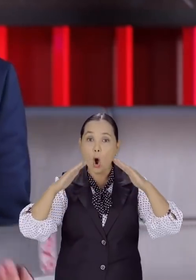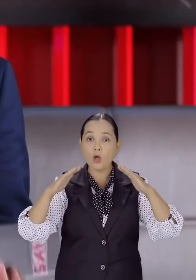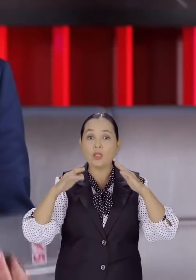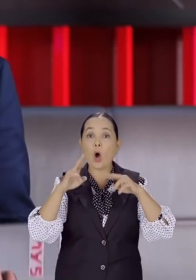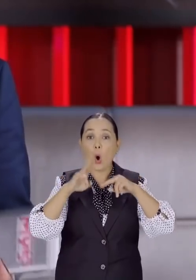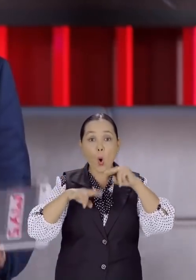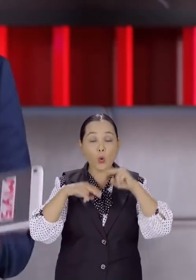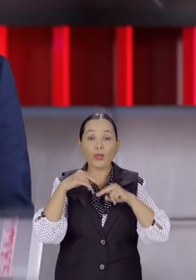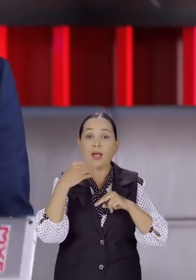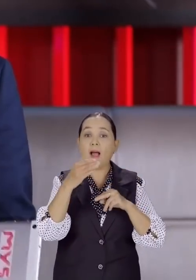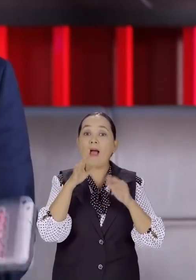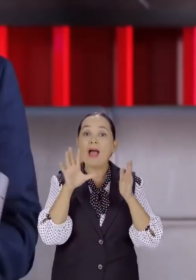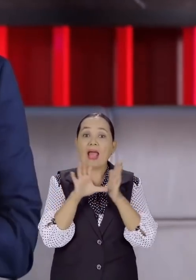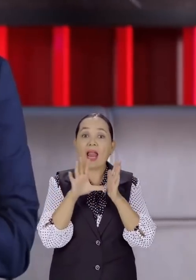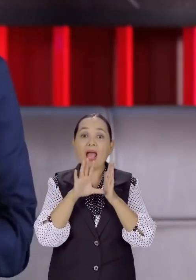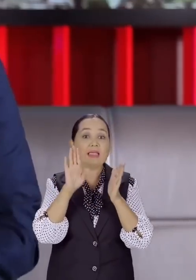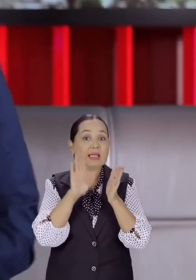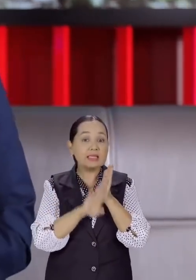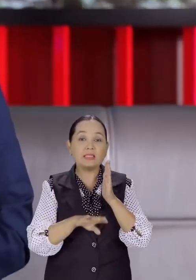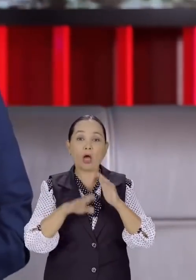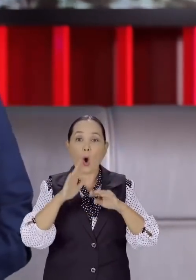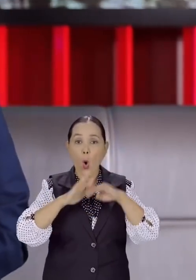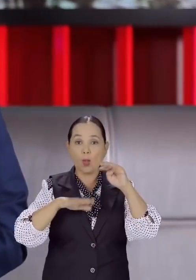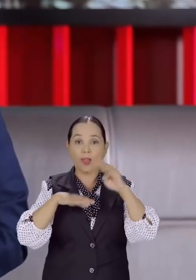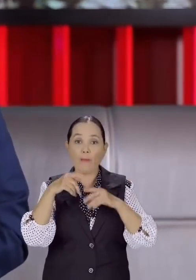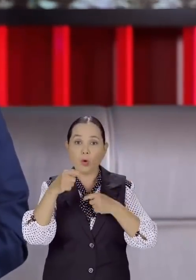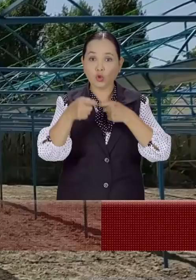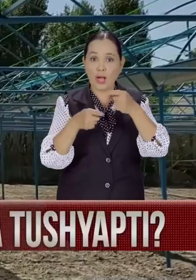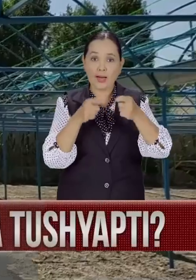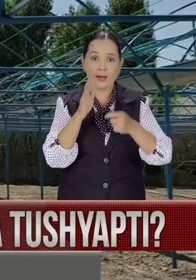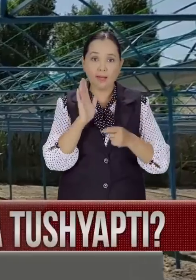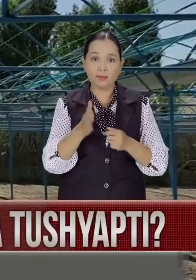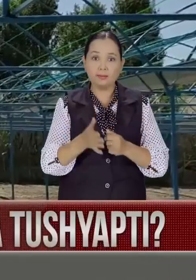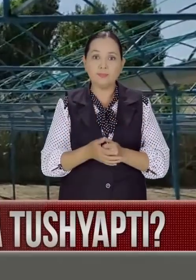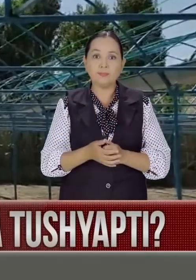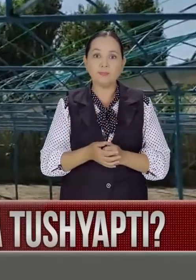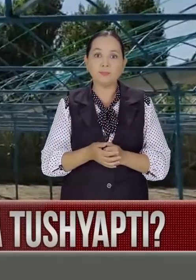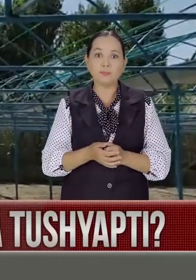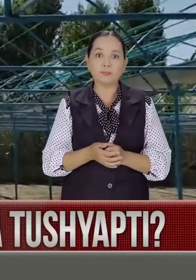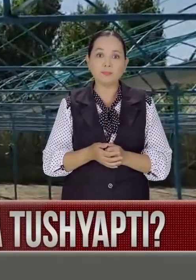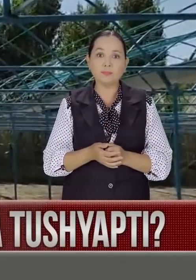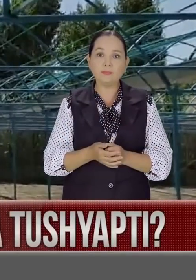Eng qizig'i, u elektrsiz qo'lda boshqariladi.